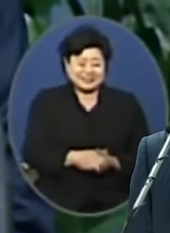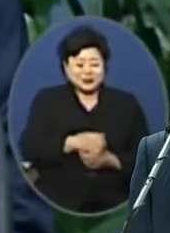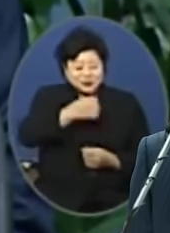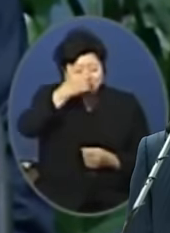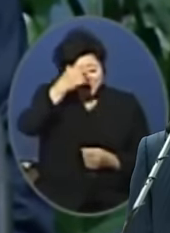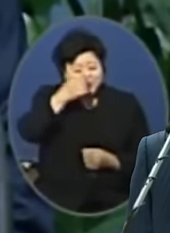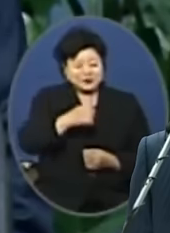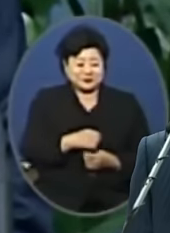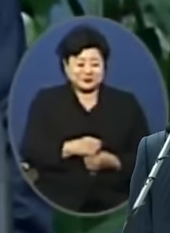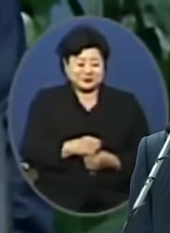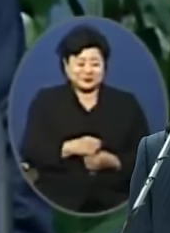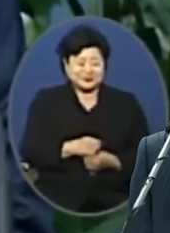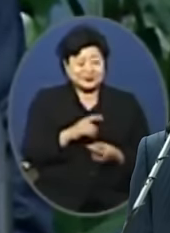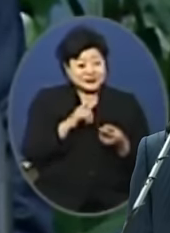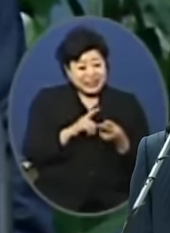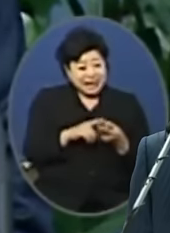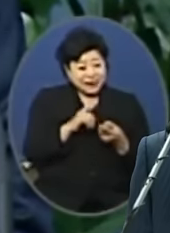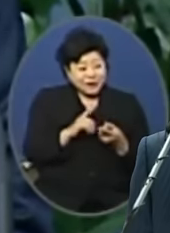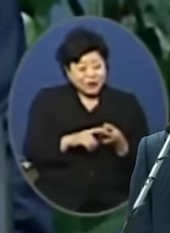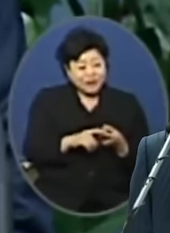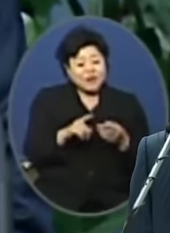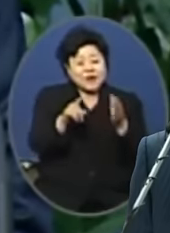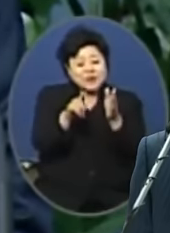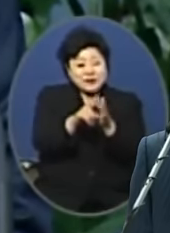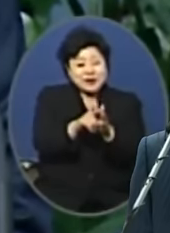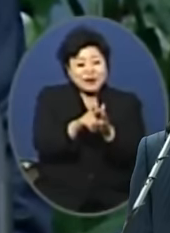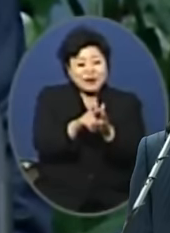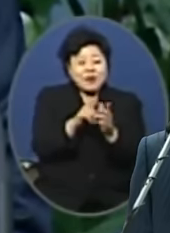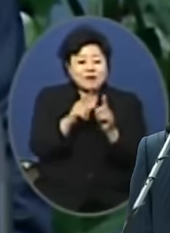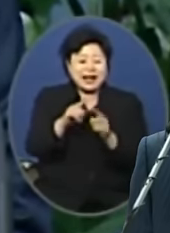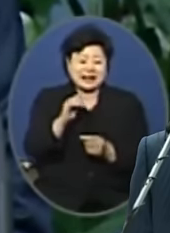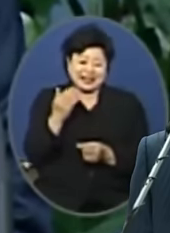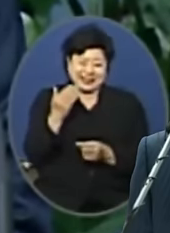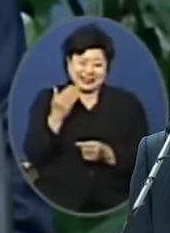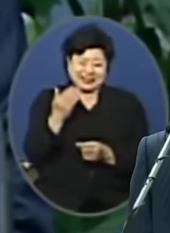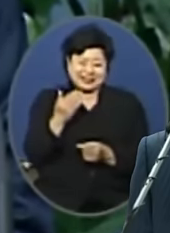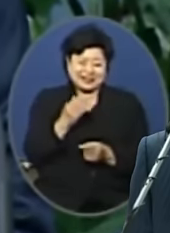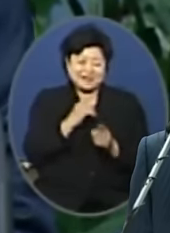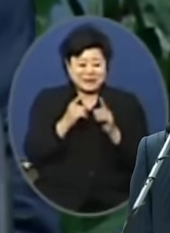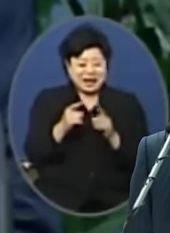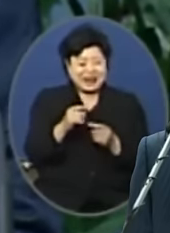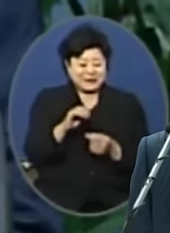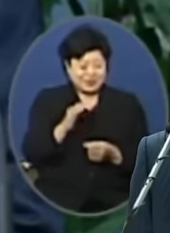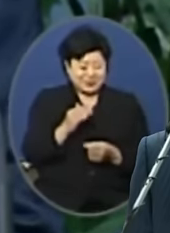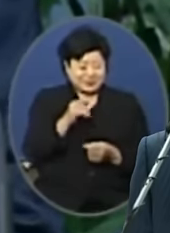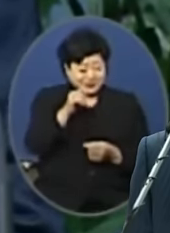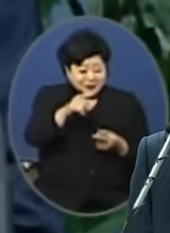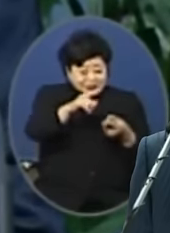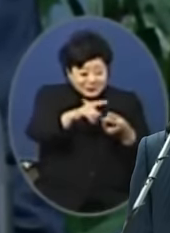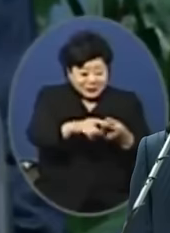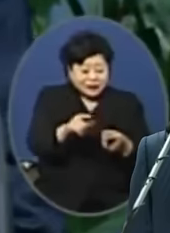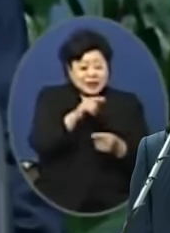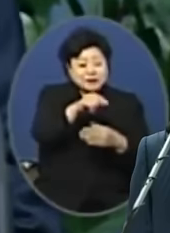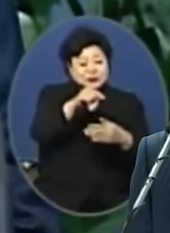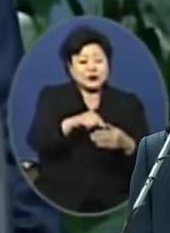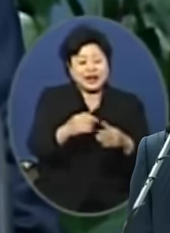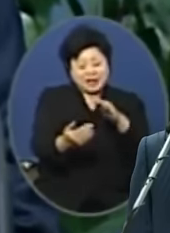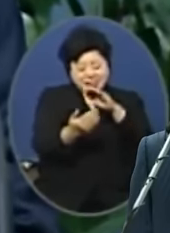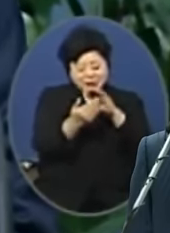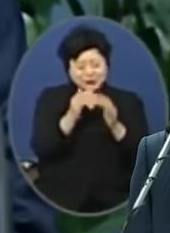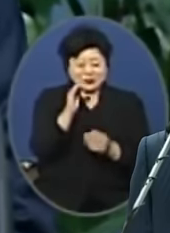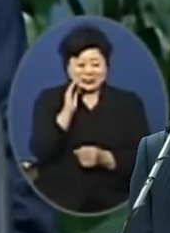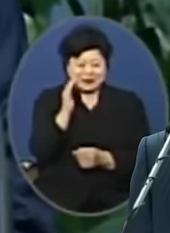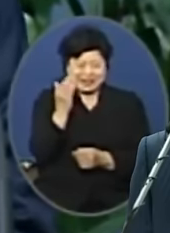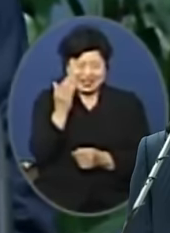꿈을 꾸고 믿고 믿으면 말하게 됩니다. 말하면 그것이 여러분 생활 속에 다 이루어지는